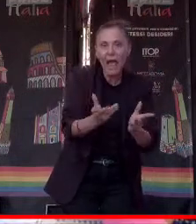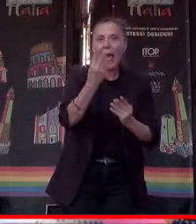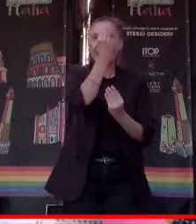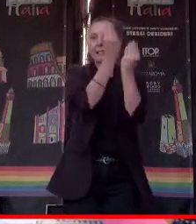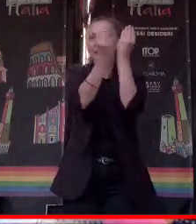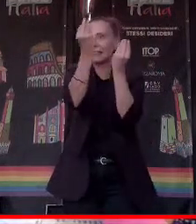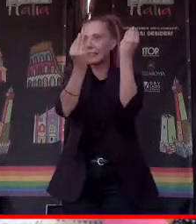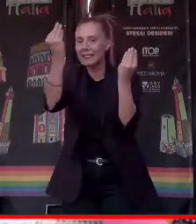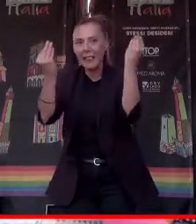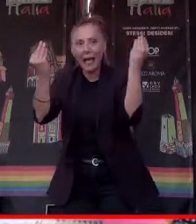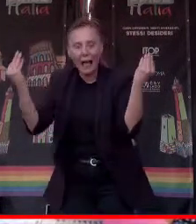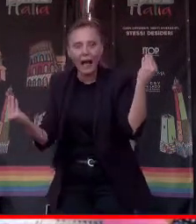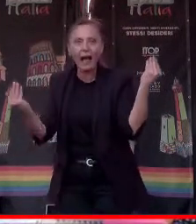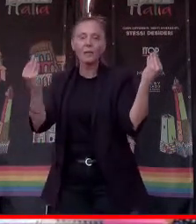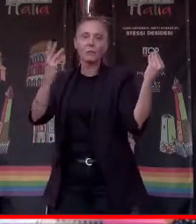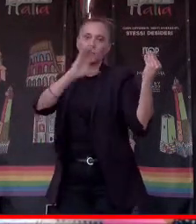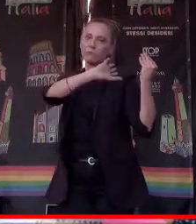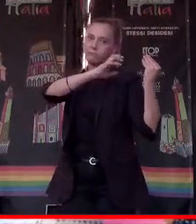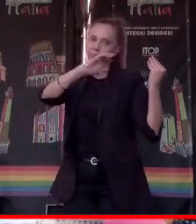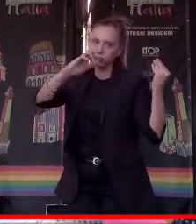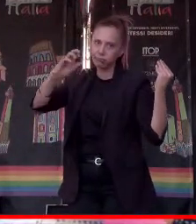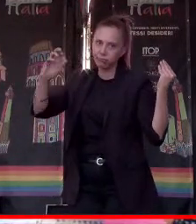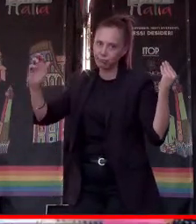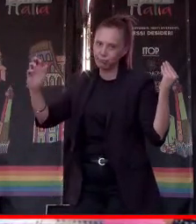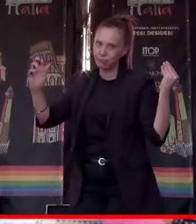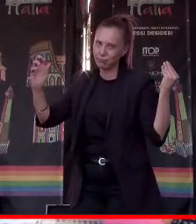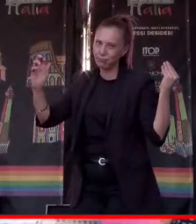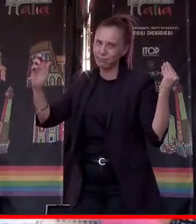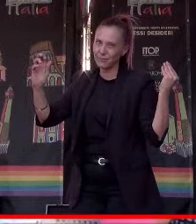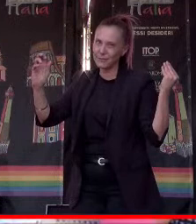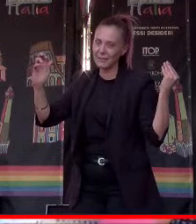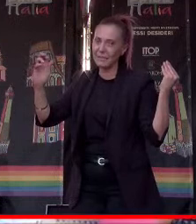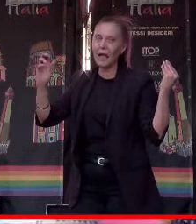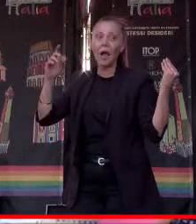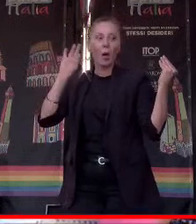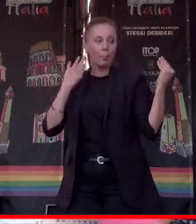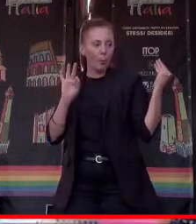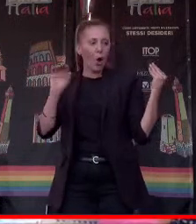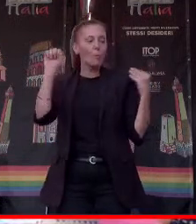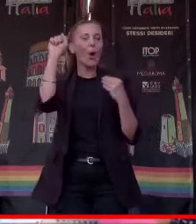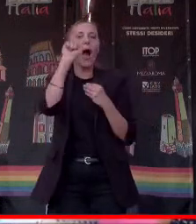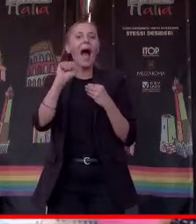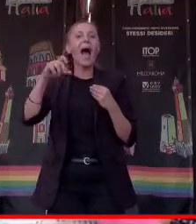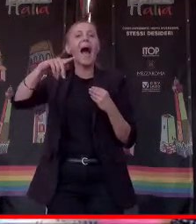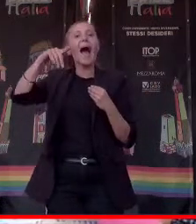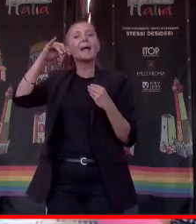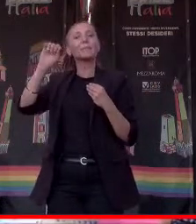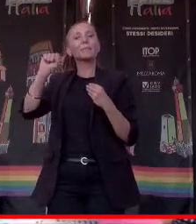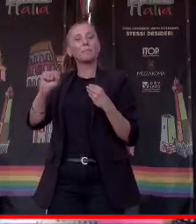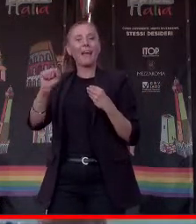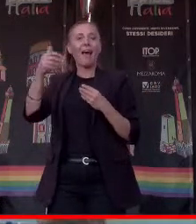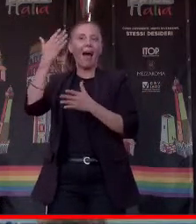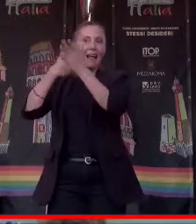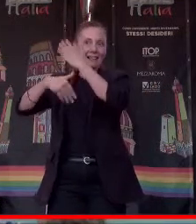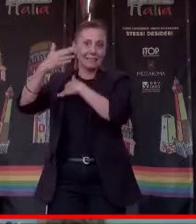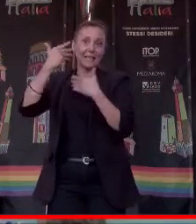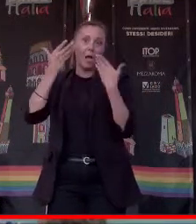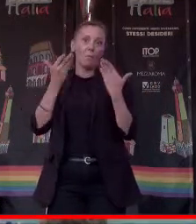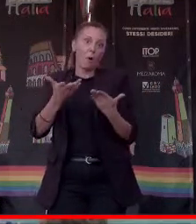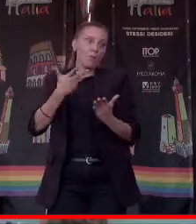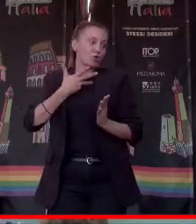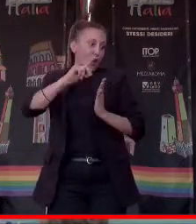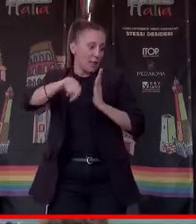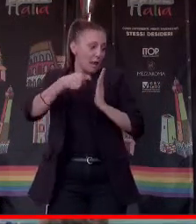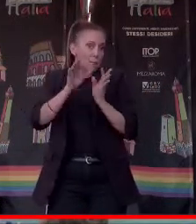che sicuramente a fare tutto il la più antica tempo. La più antica, adesso abbiamo la delibera, quindi Presidente aspettiamo